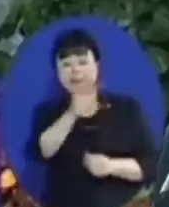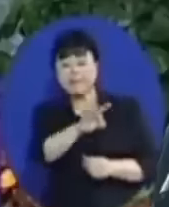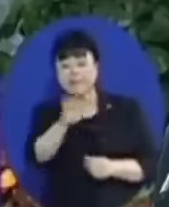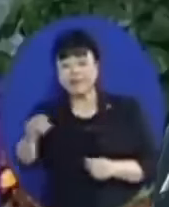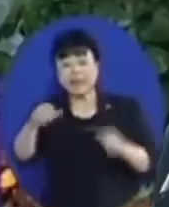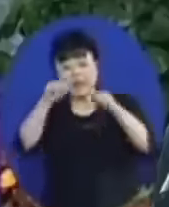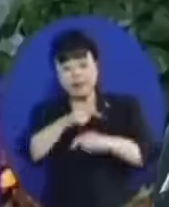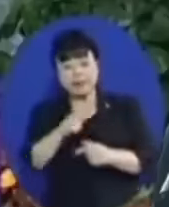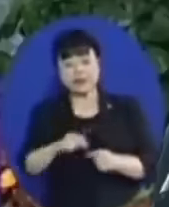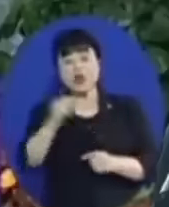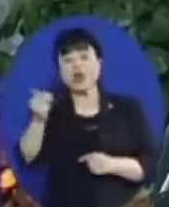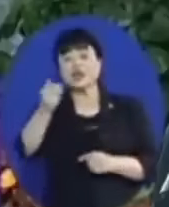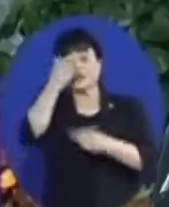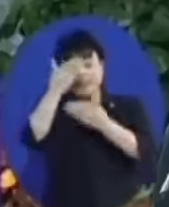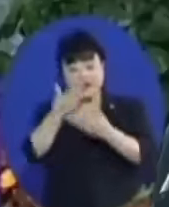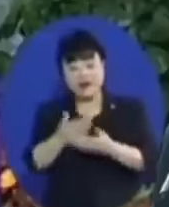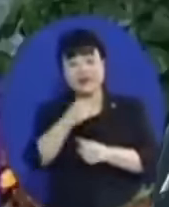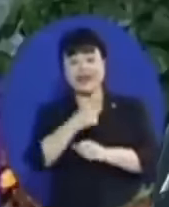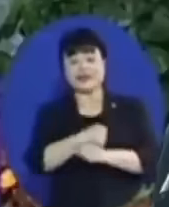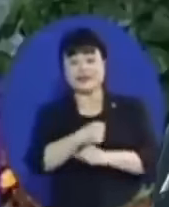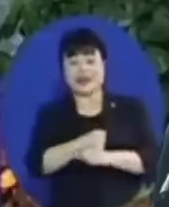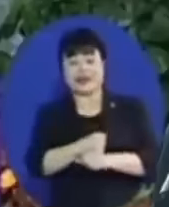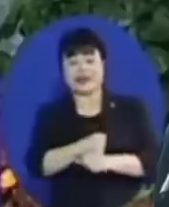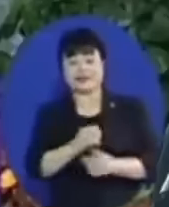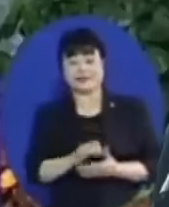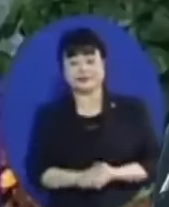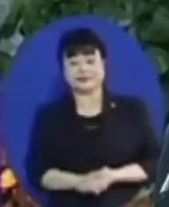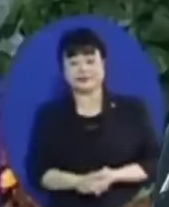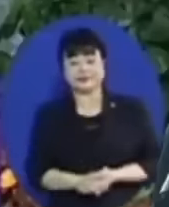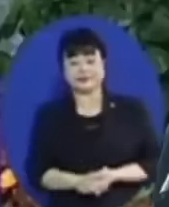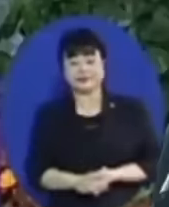믿는 자마다 멸망하지 않고 영생을 얻게 하려 하십니다.